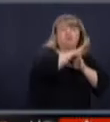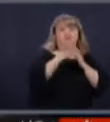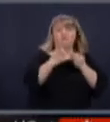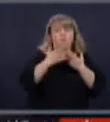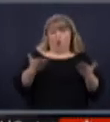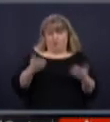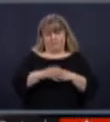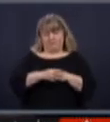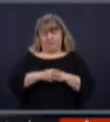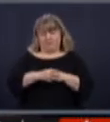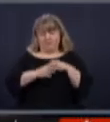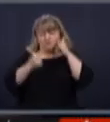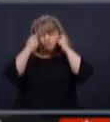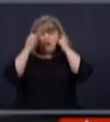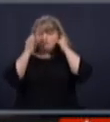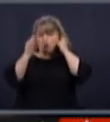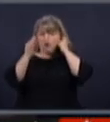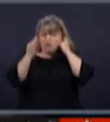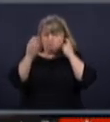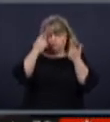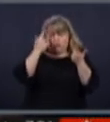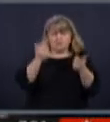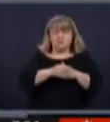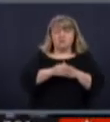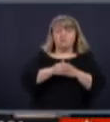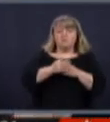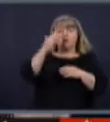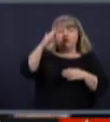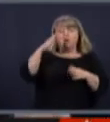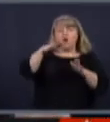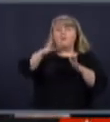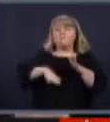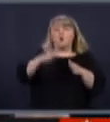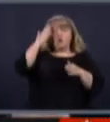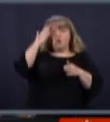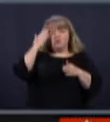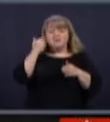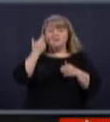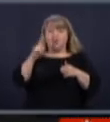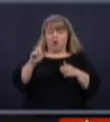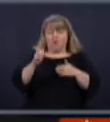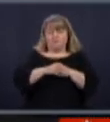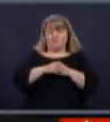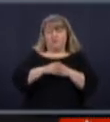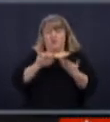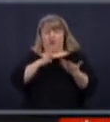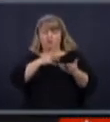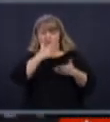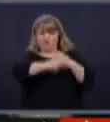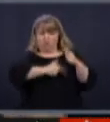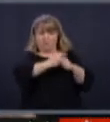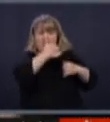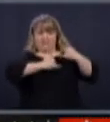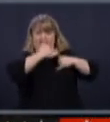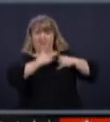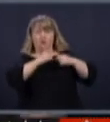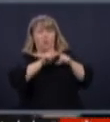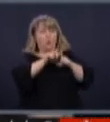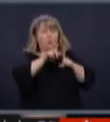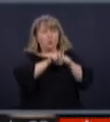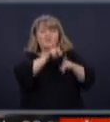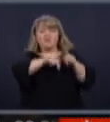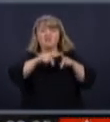c'est correct. Bon, dans le Bas-Saint-Laurent, j'ai des hôtels qui nous appellent, des gens dans le tourisme